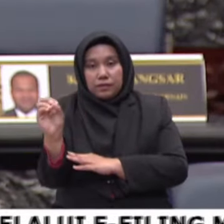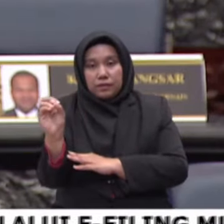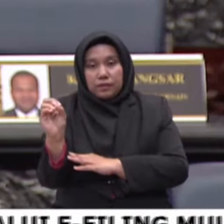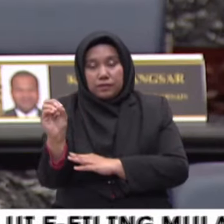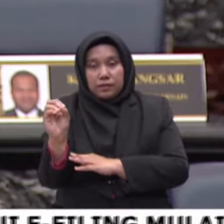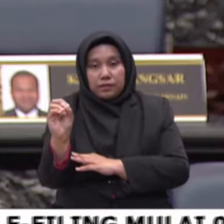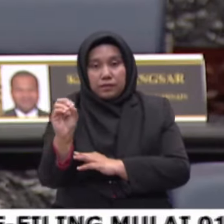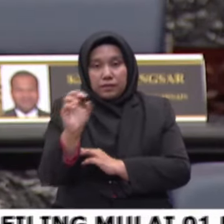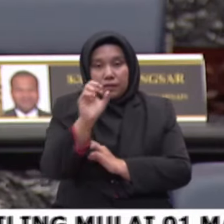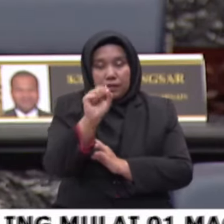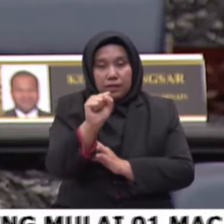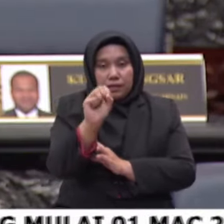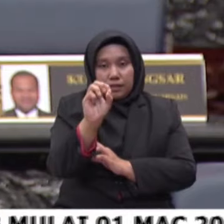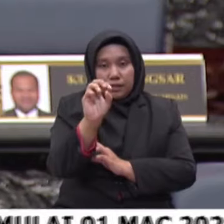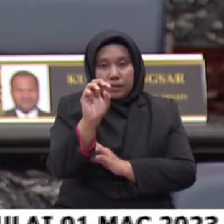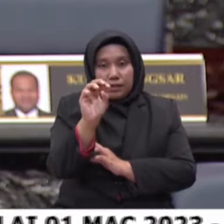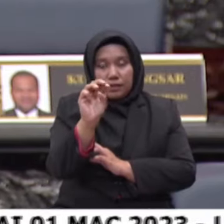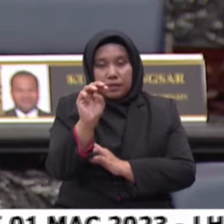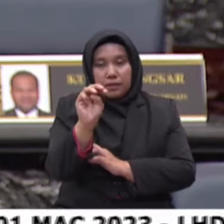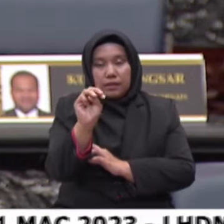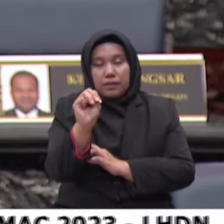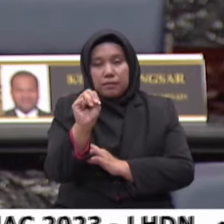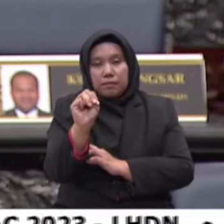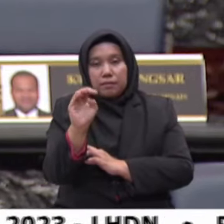SME Bank.